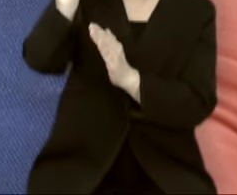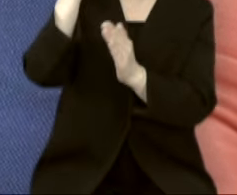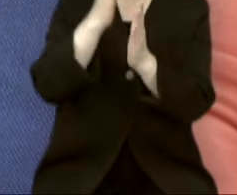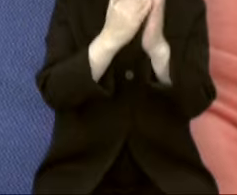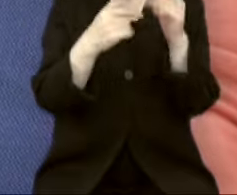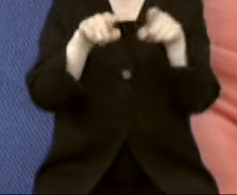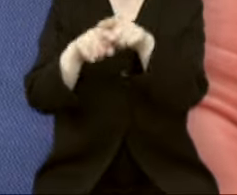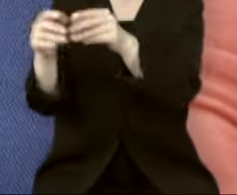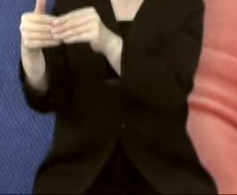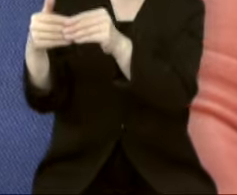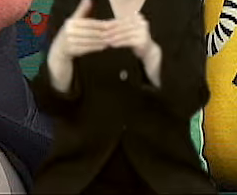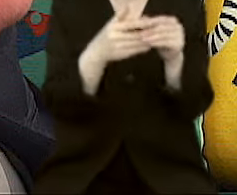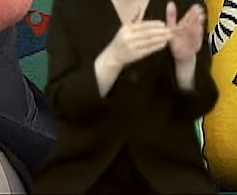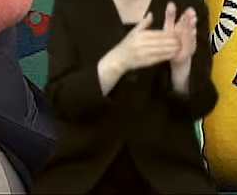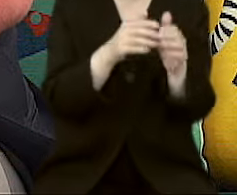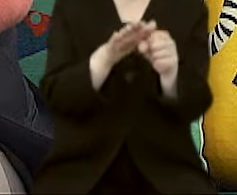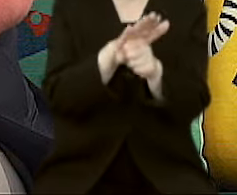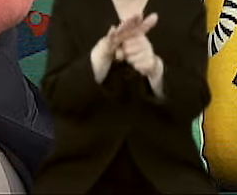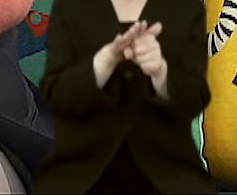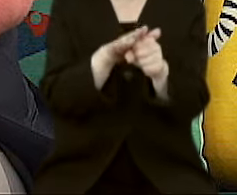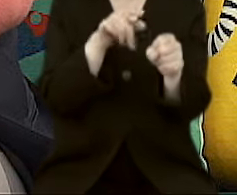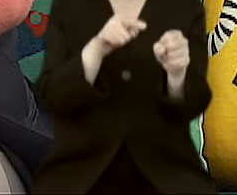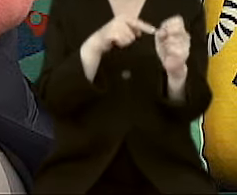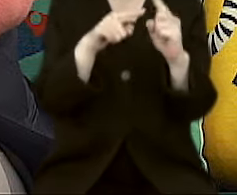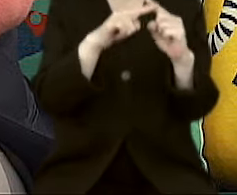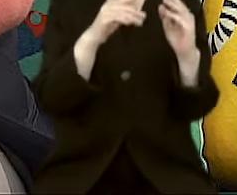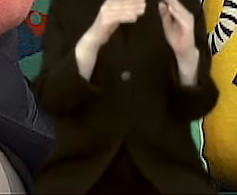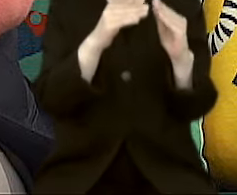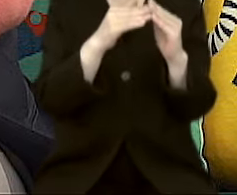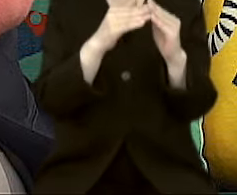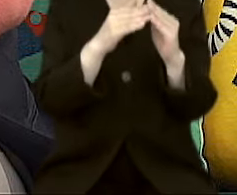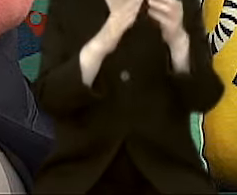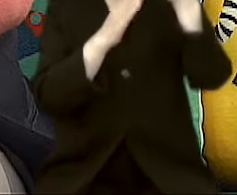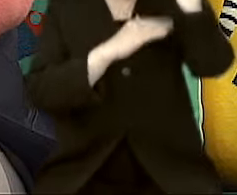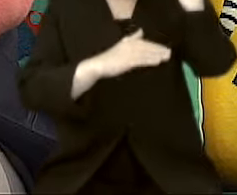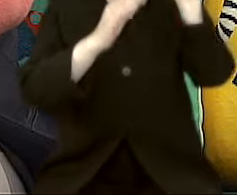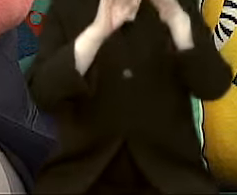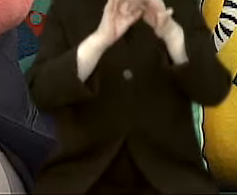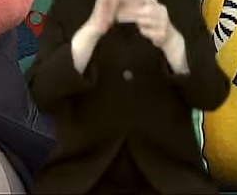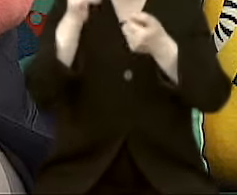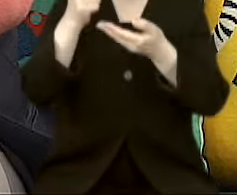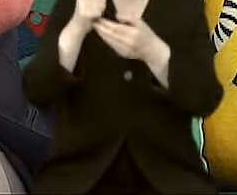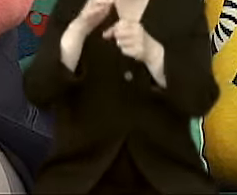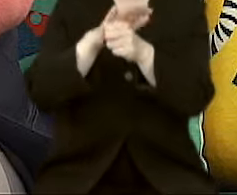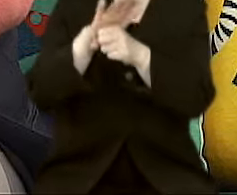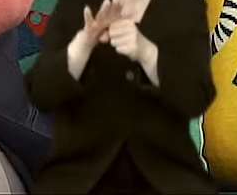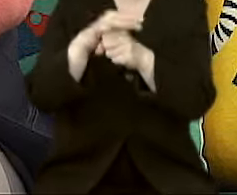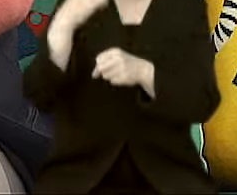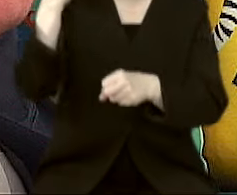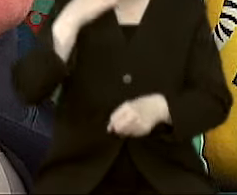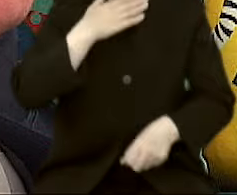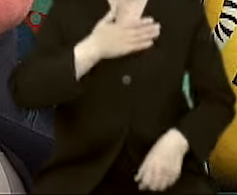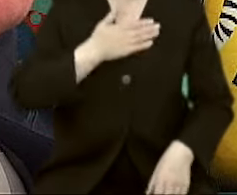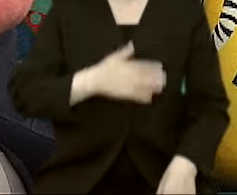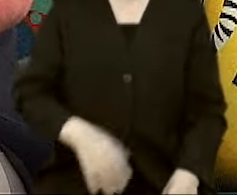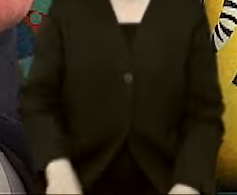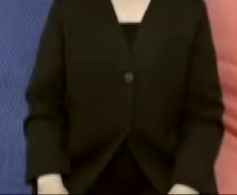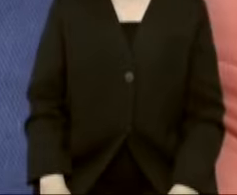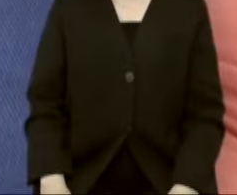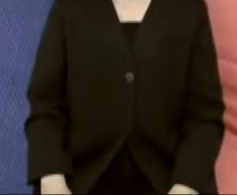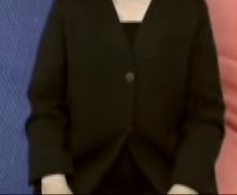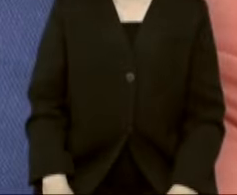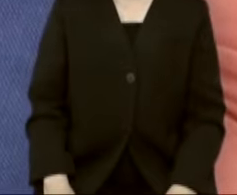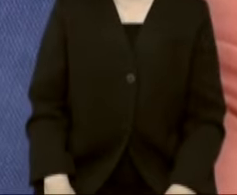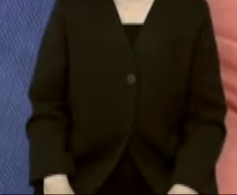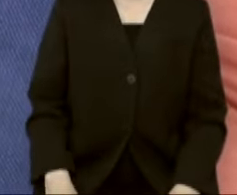가득 데리고 왔어요. 그 사랑을 제가 교회에서도 교인들을 통해서도 하나님의 사랑 뭔지 알게 됐어요. 네. 그래서